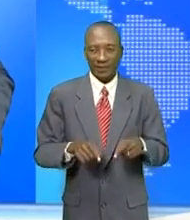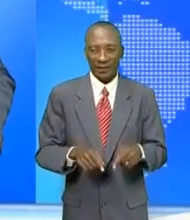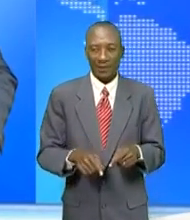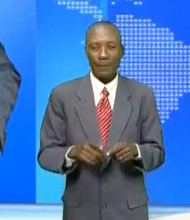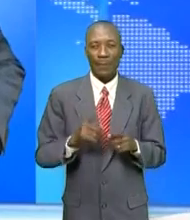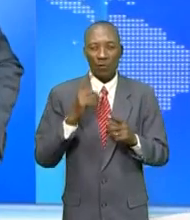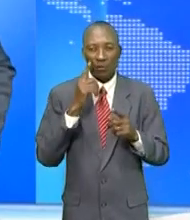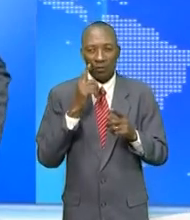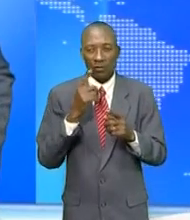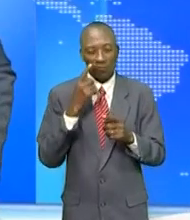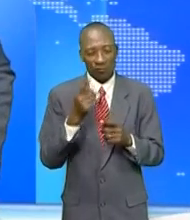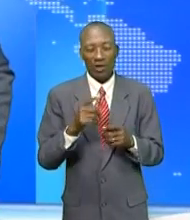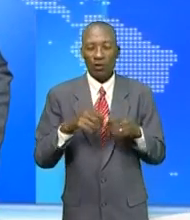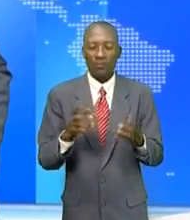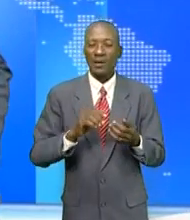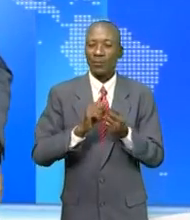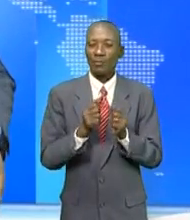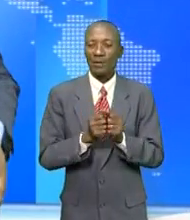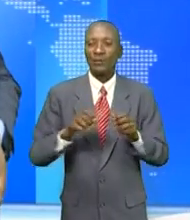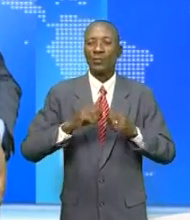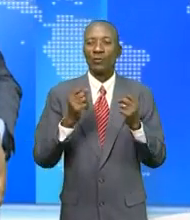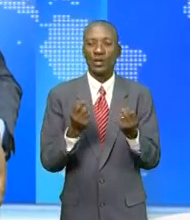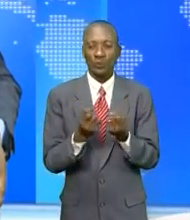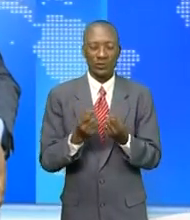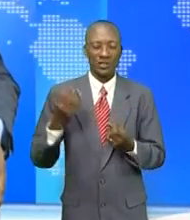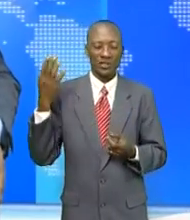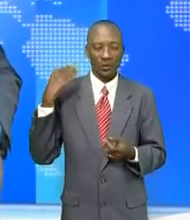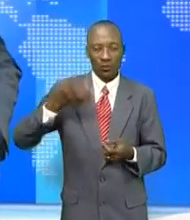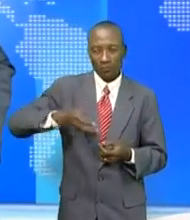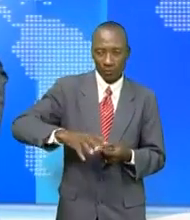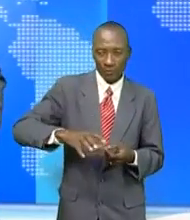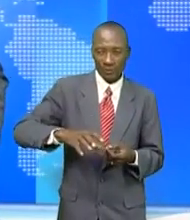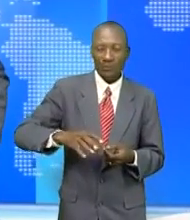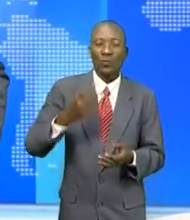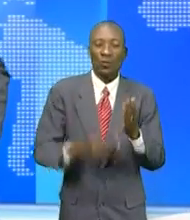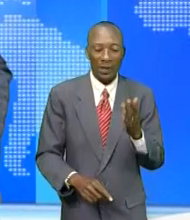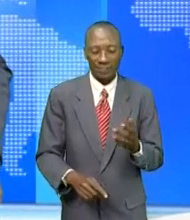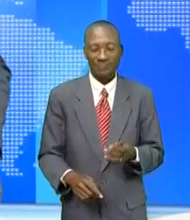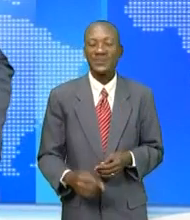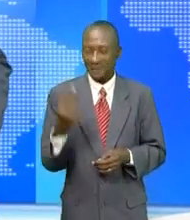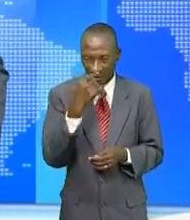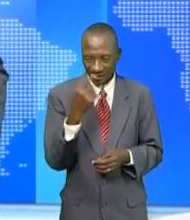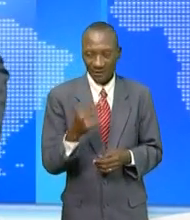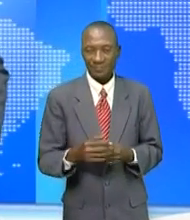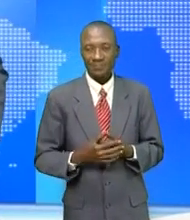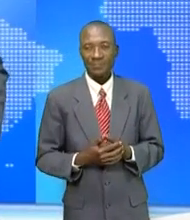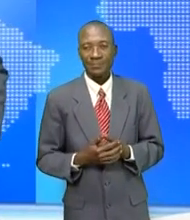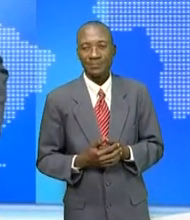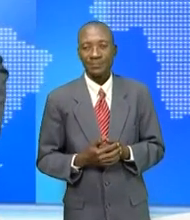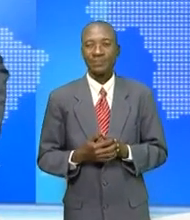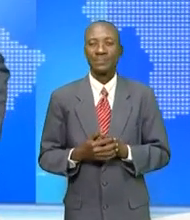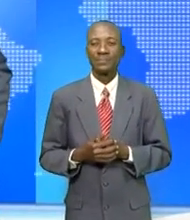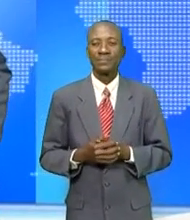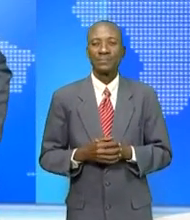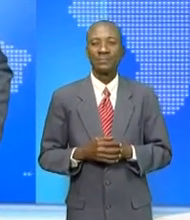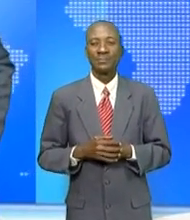qualité-prix. La Régie des eaux propose à ses abonnés des compteurs intelligents. Un protocole d'accord a été signé avec la société MC Télécom.